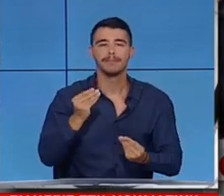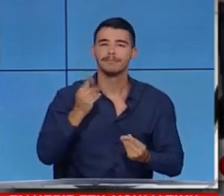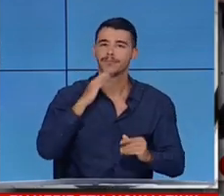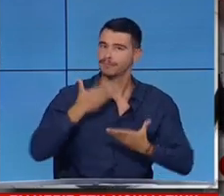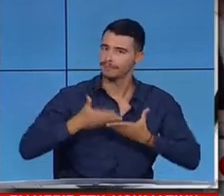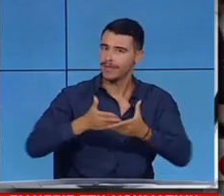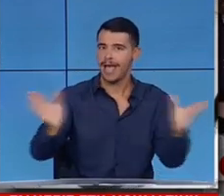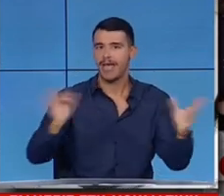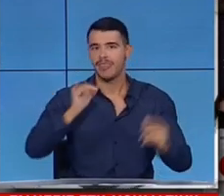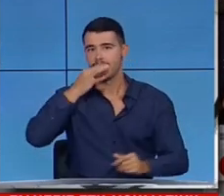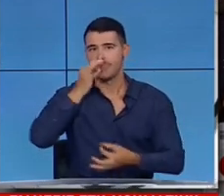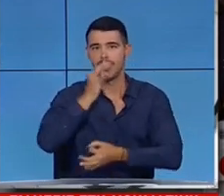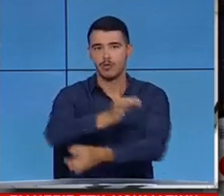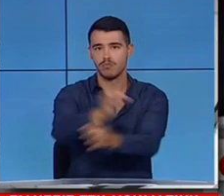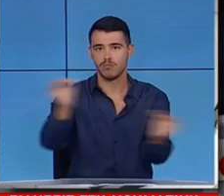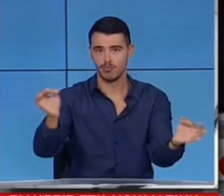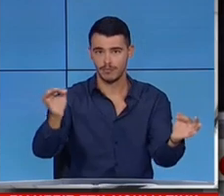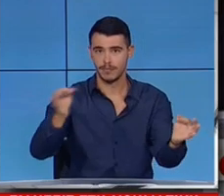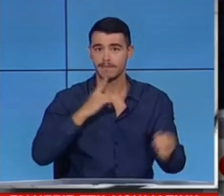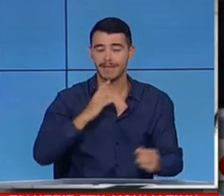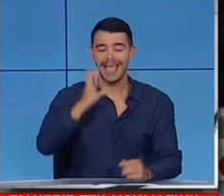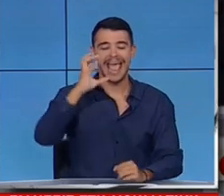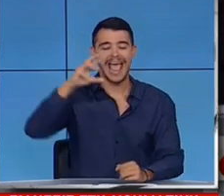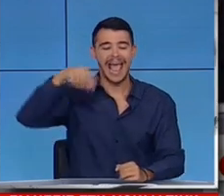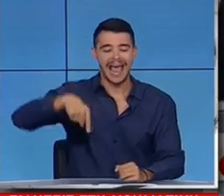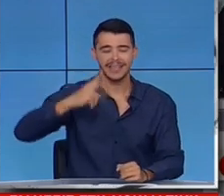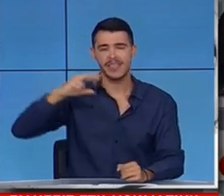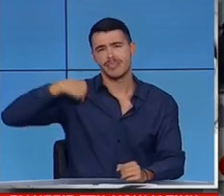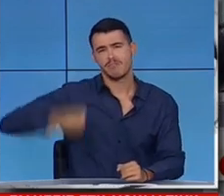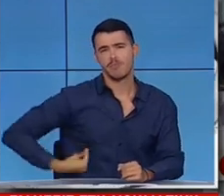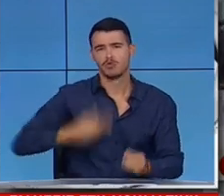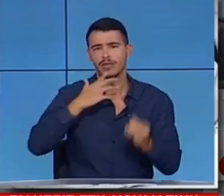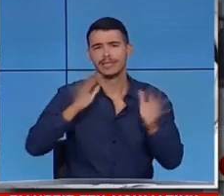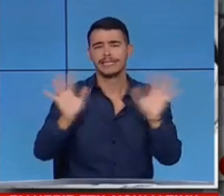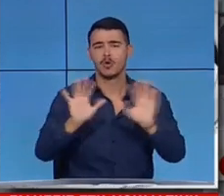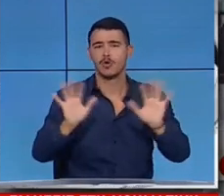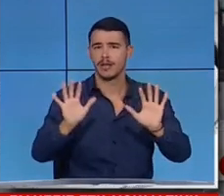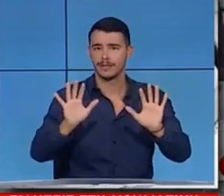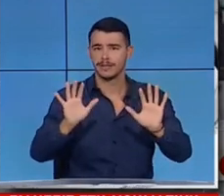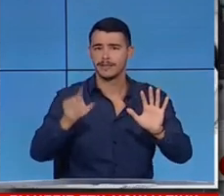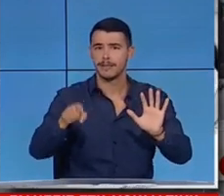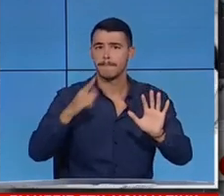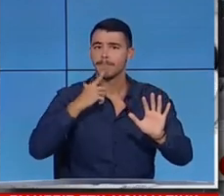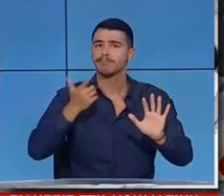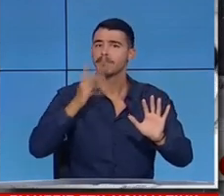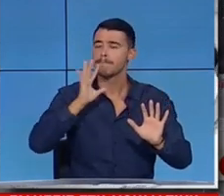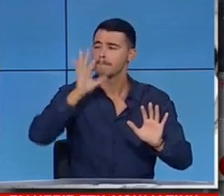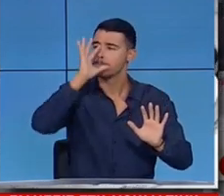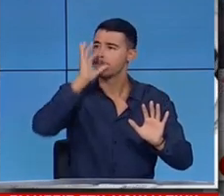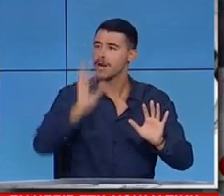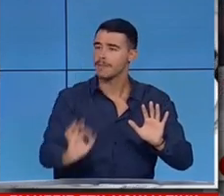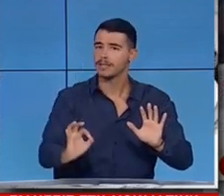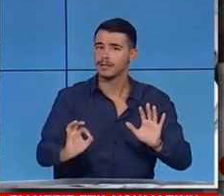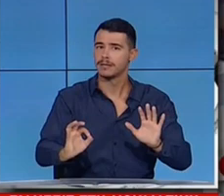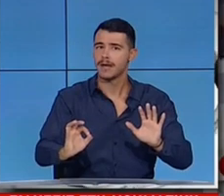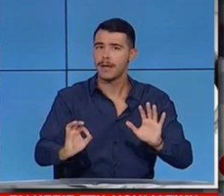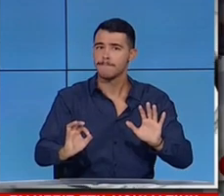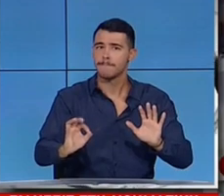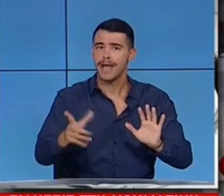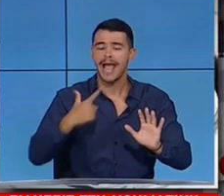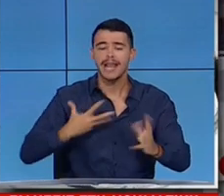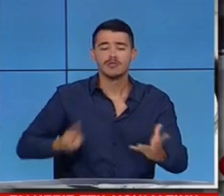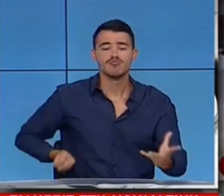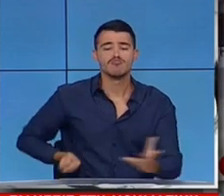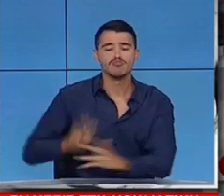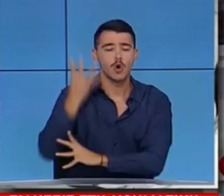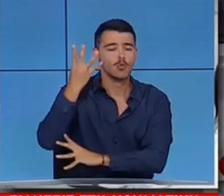έχει αποδείξει ότι μόνο αυτή μέχρι στιγμής έχει τη δυνατότητα να κάνει τα βήματα που πρέπει να κάνει ένας σύγχρονος ραδιοτηλεοπτικός φορέας